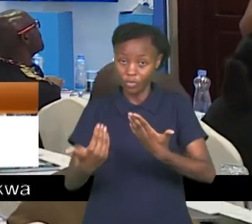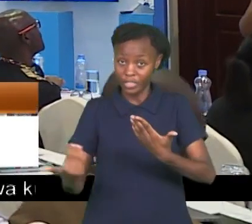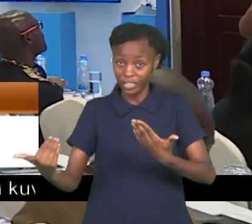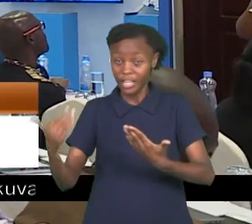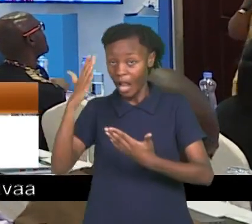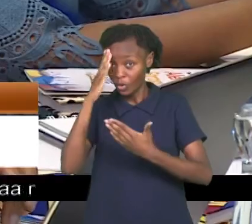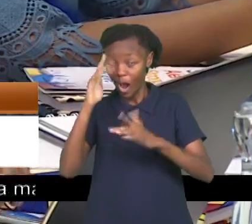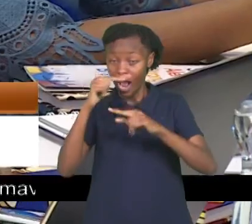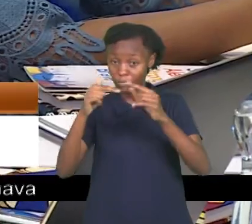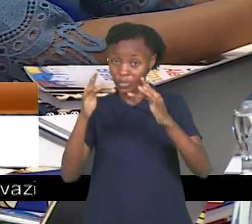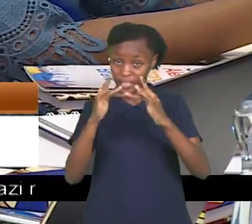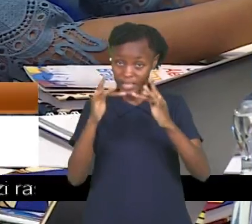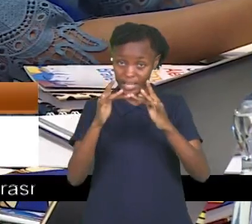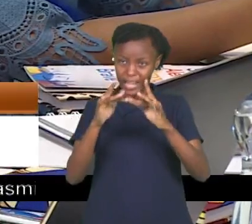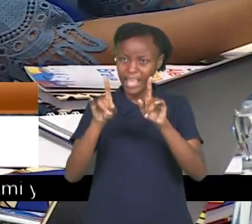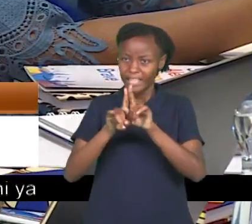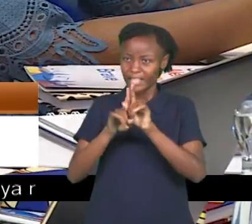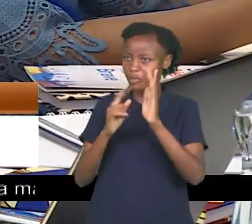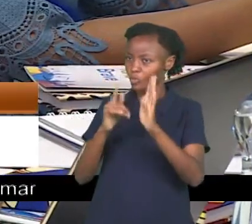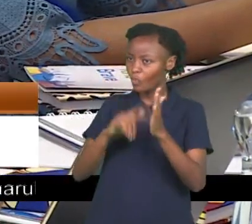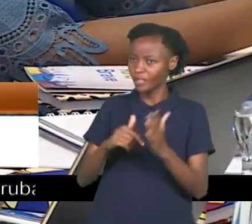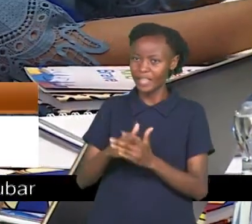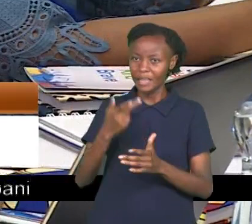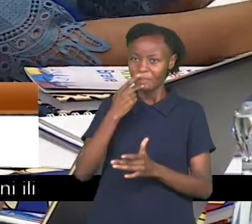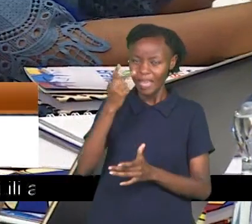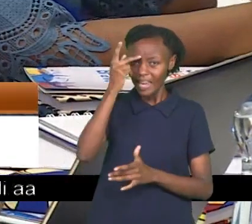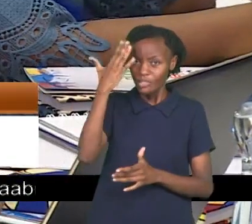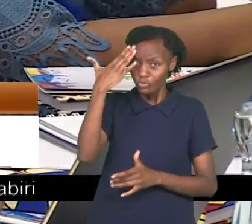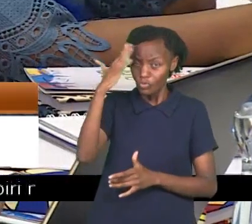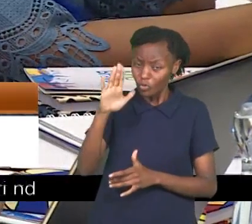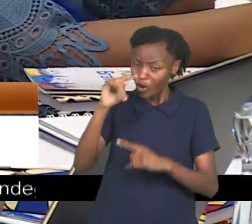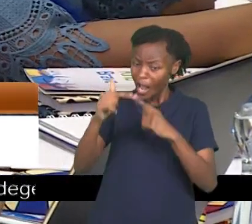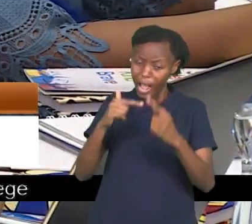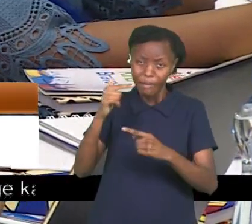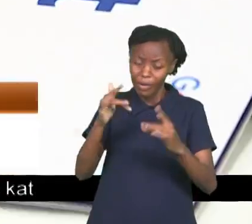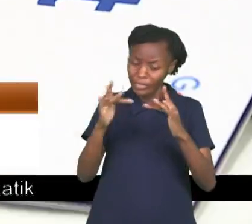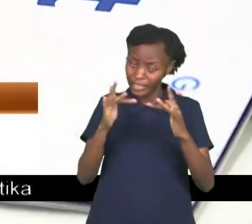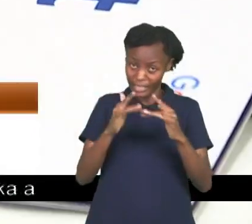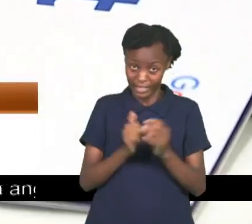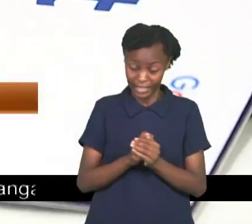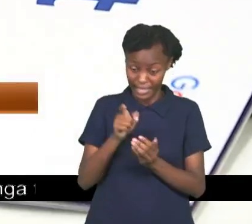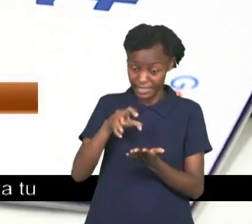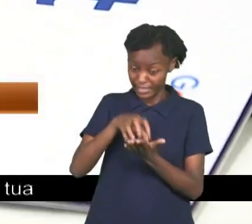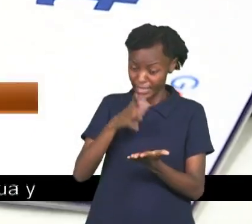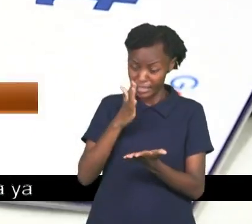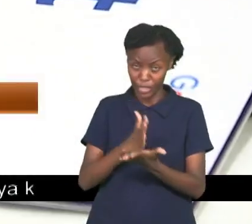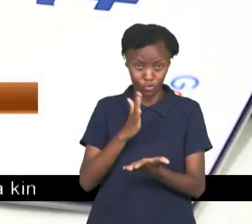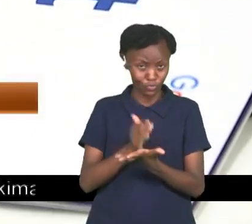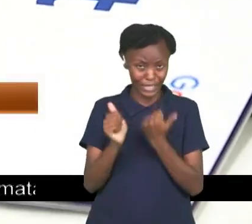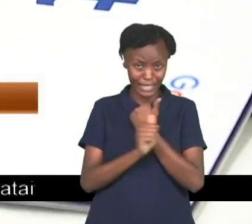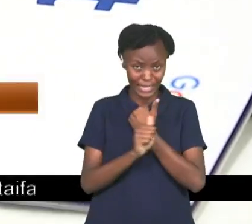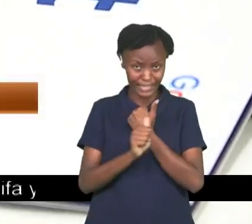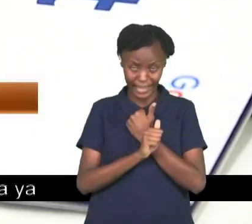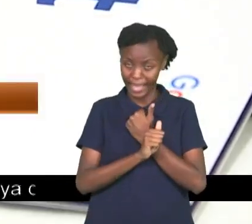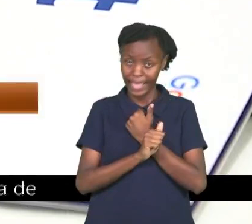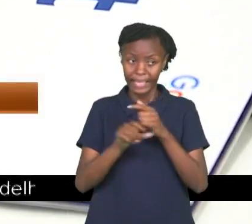masuala ya mtandao, imebainika kuwa idadi kubwa ya wazazi hawana ufahamu wa masuala ya kimitandao, hali inayozua hofu, kwani inaonekana